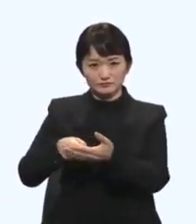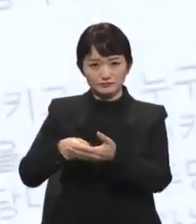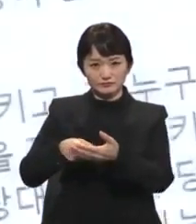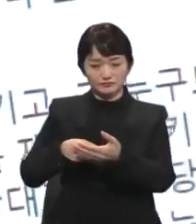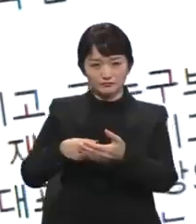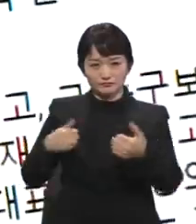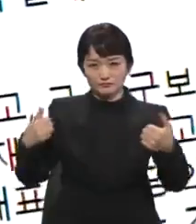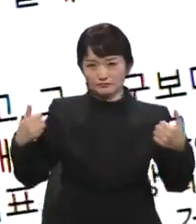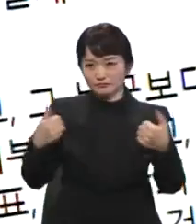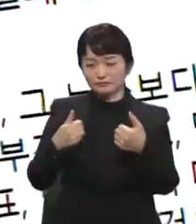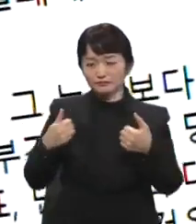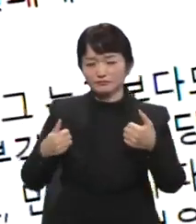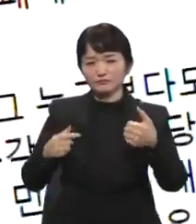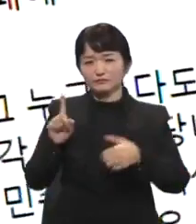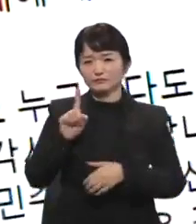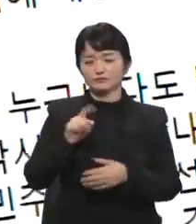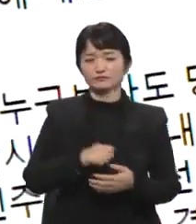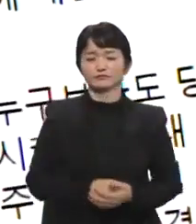실제하는